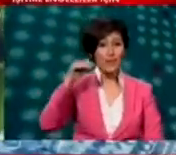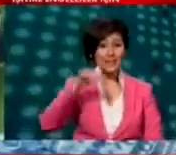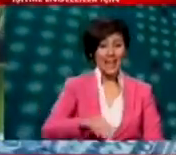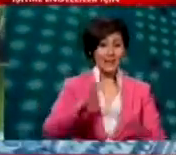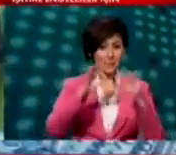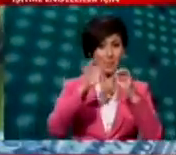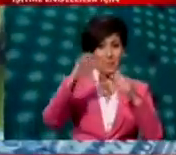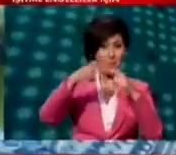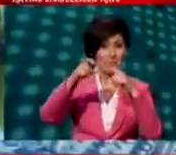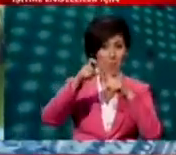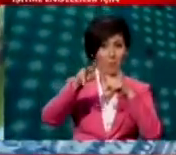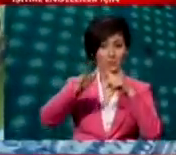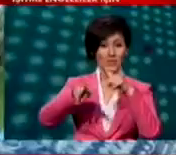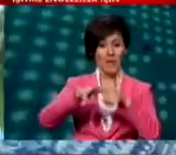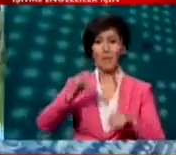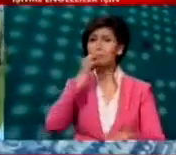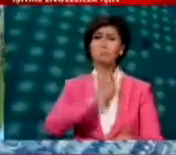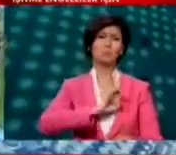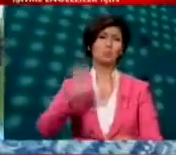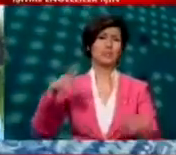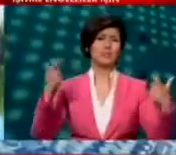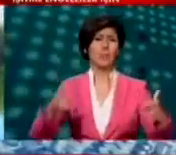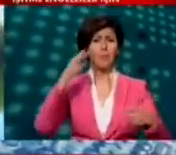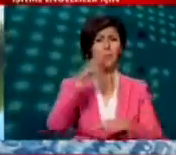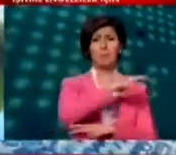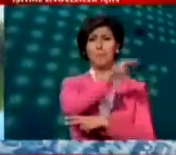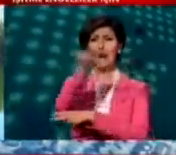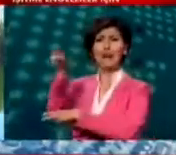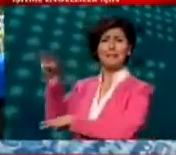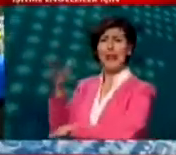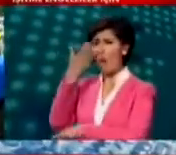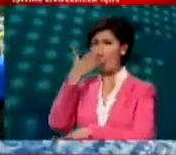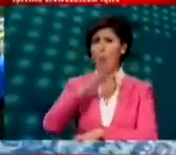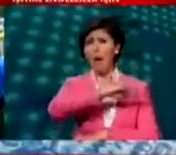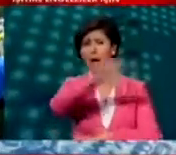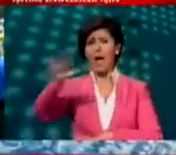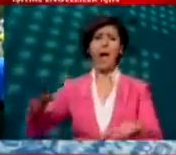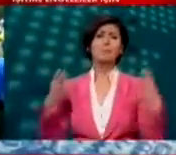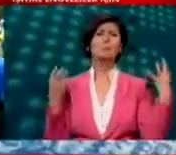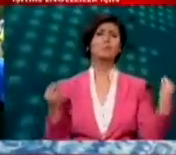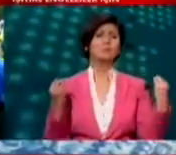Borçka'ya. Müthiş bir yer. Manzarası, doğası, her şeyle.